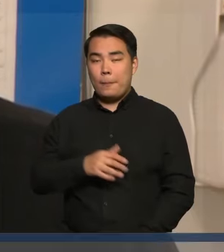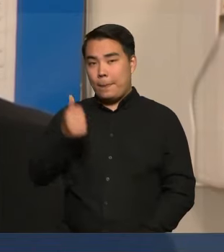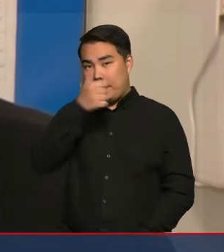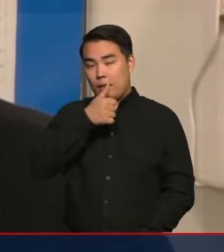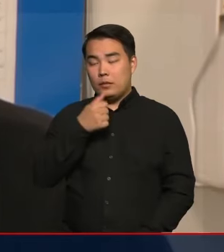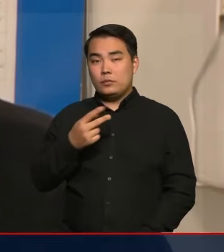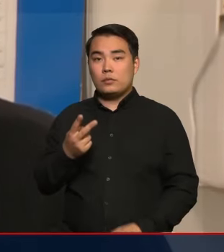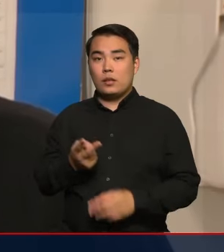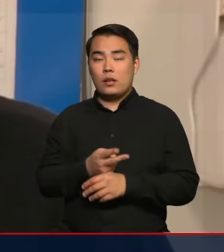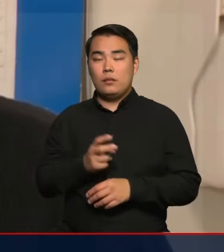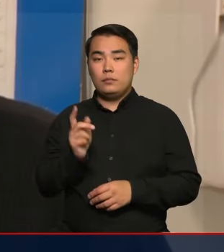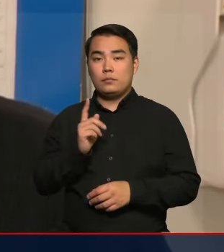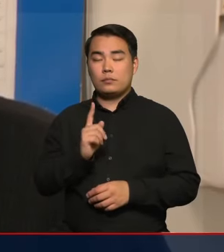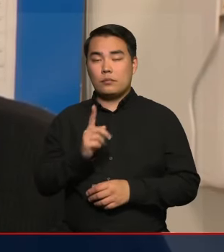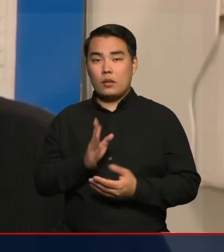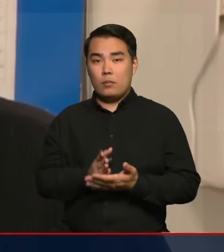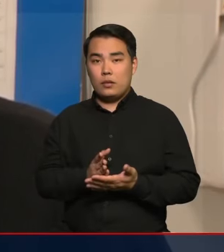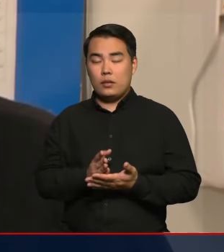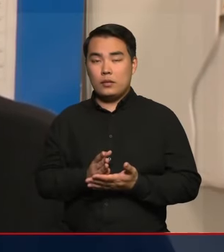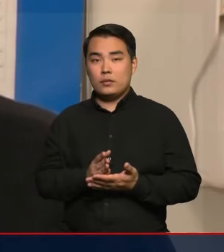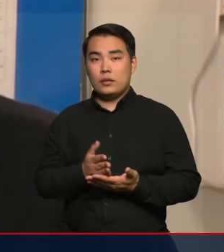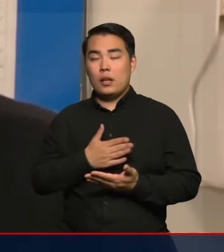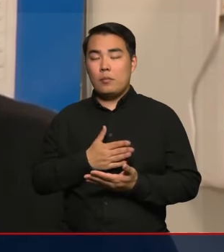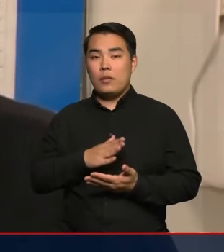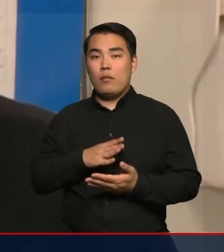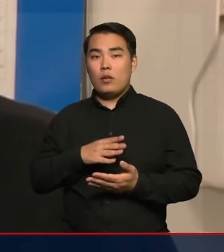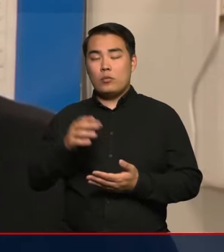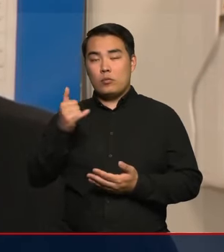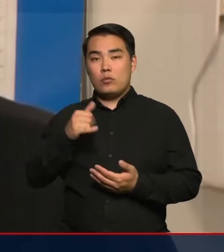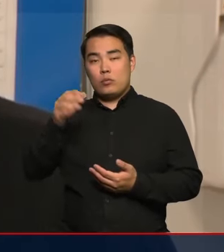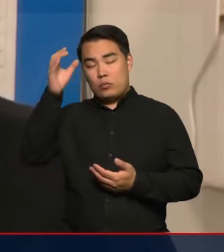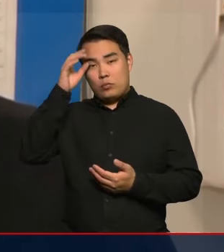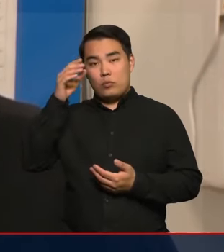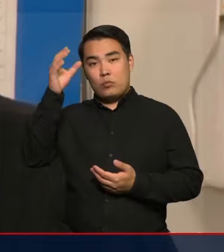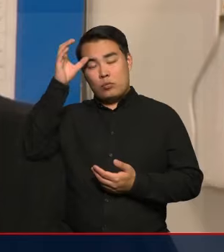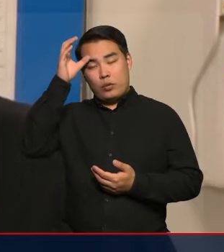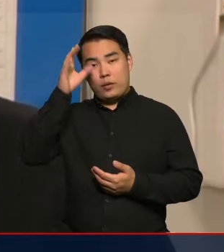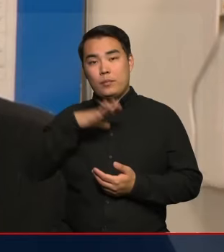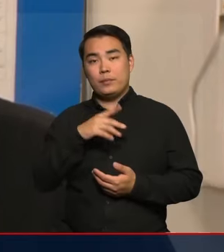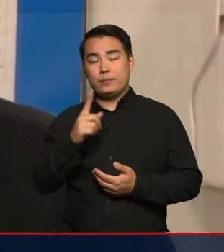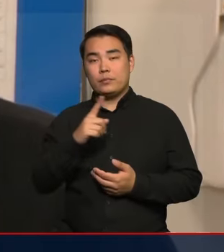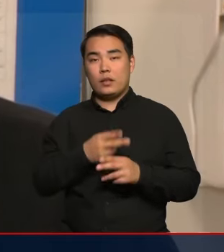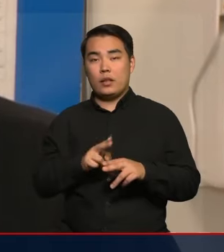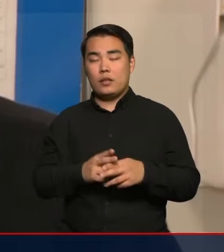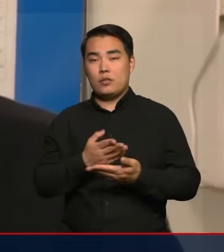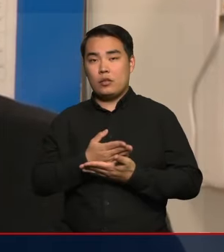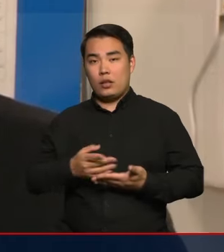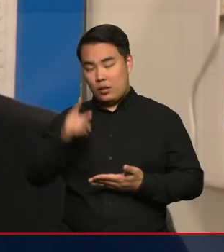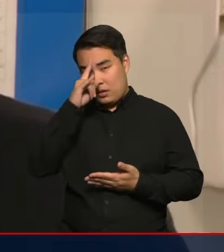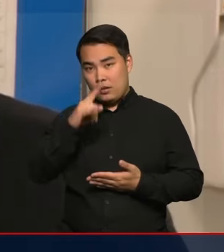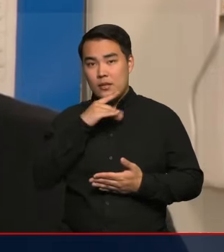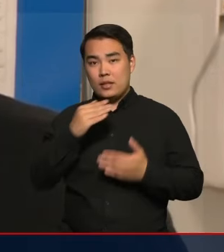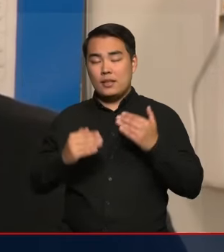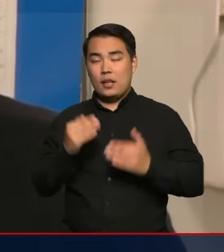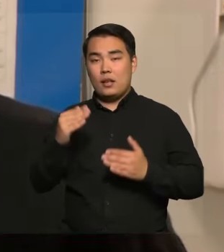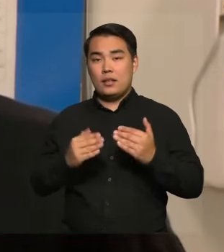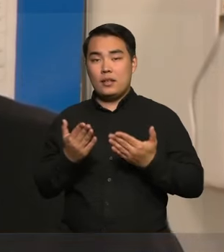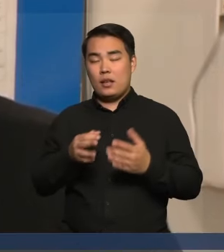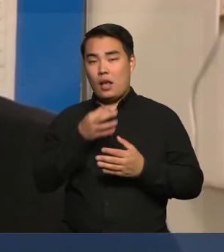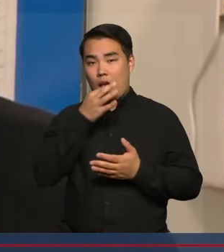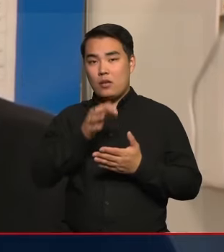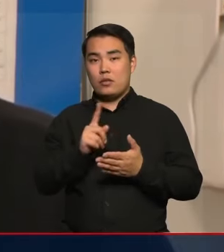рет түсіп жүрмін. Мен арасында Турцияға барып түсіп келдім. Біздің қазақстандықтармен салыстырмалы түргенде